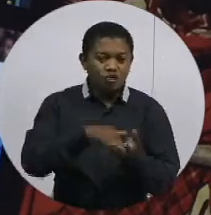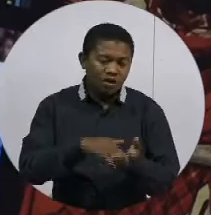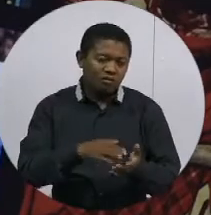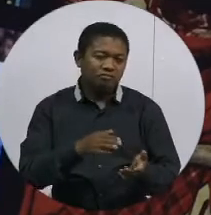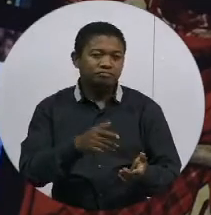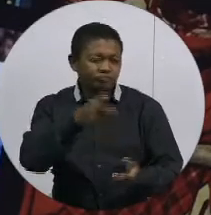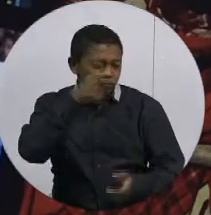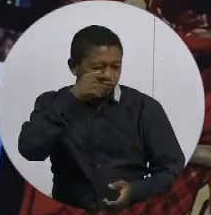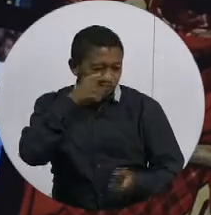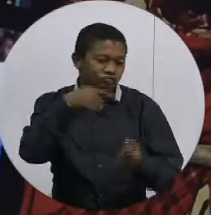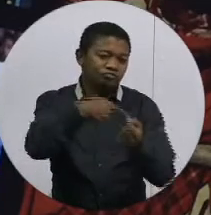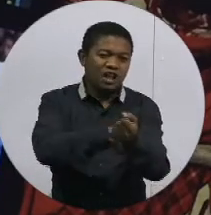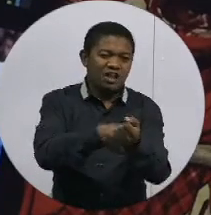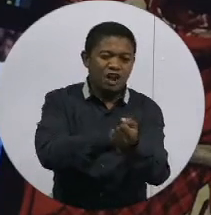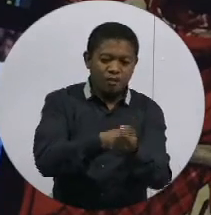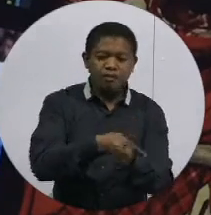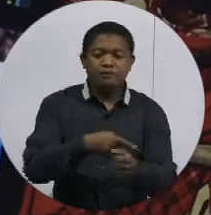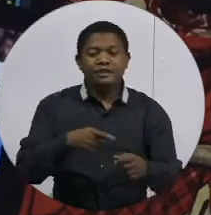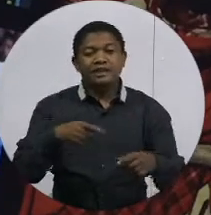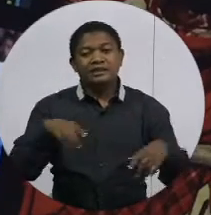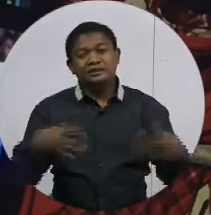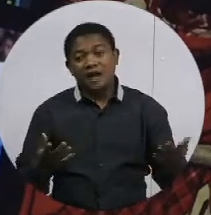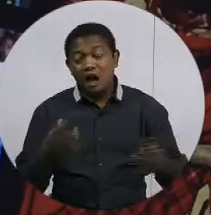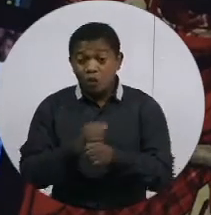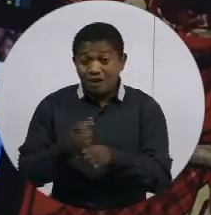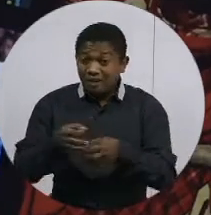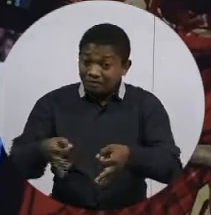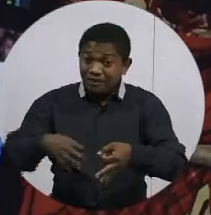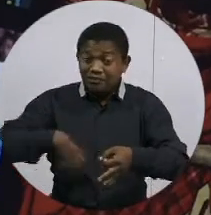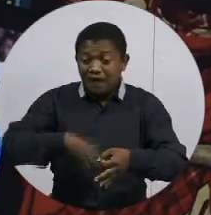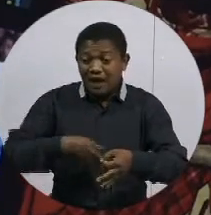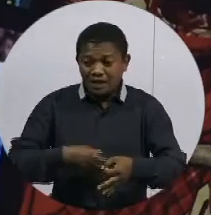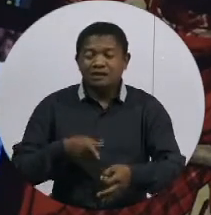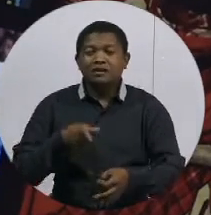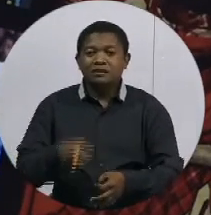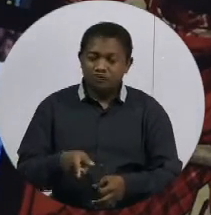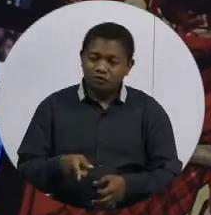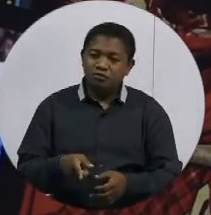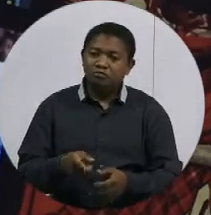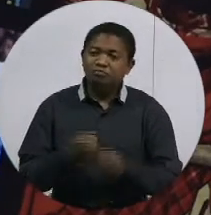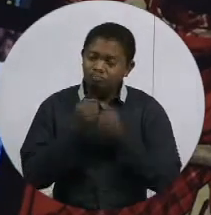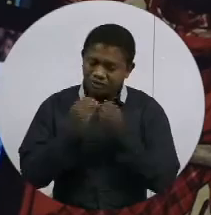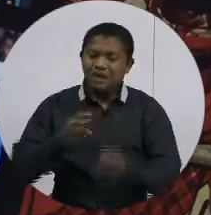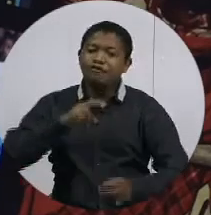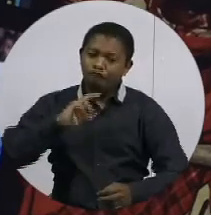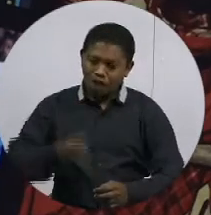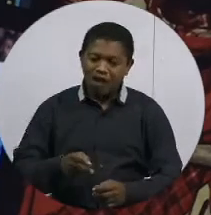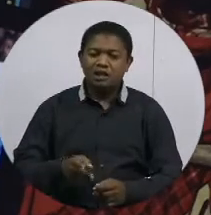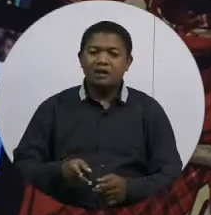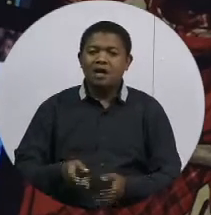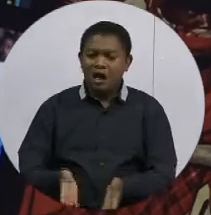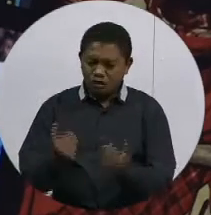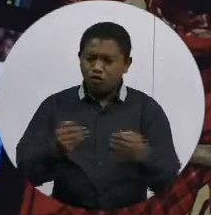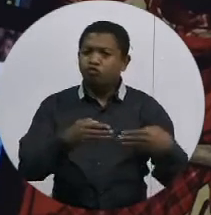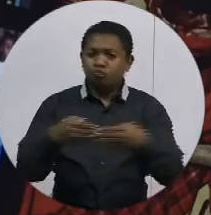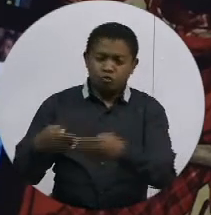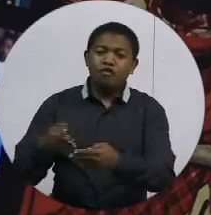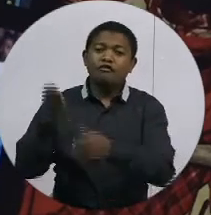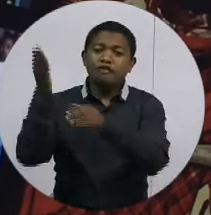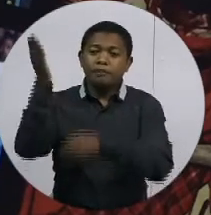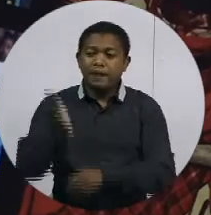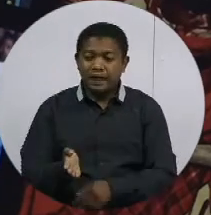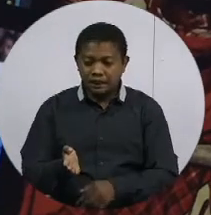hoe négatif izy a dia lazaina koa, satria tokony mbola noy a ireo fepetra rehetrarehetra